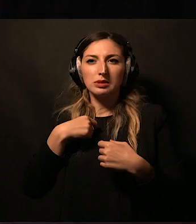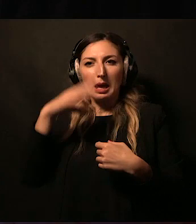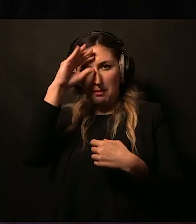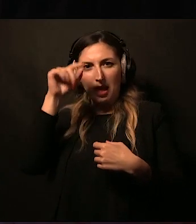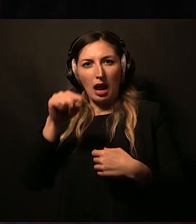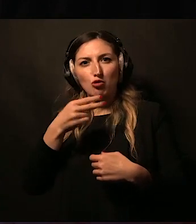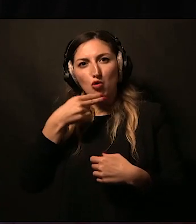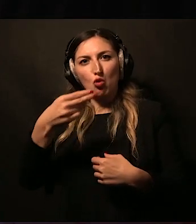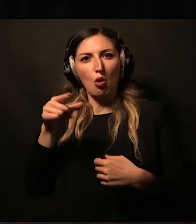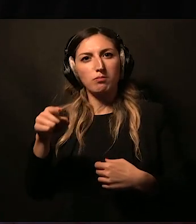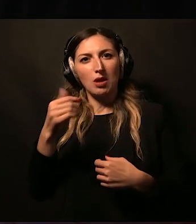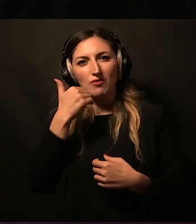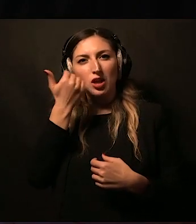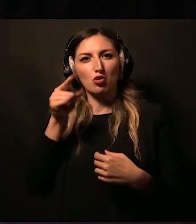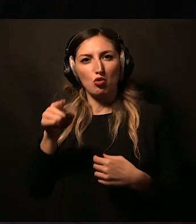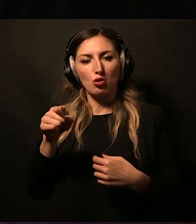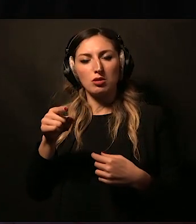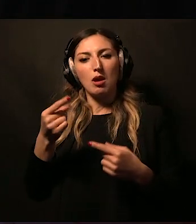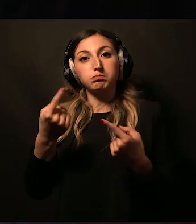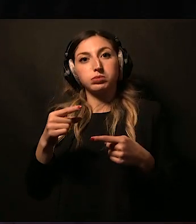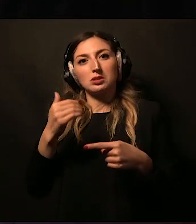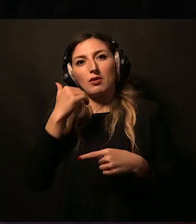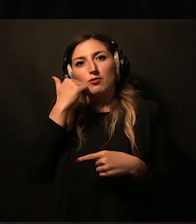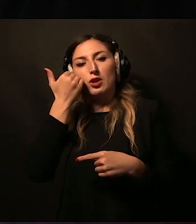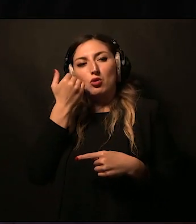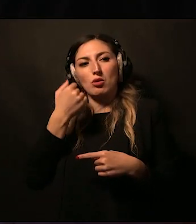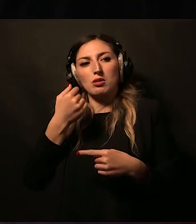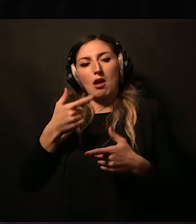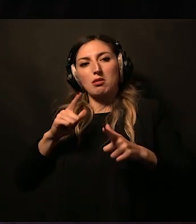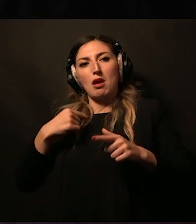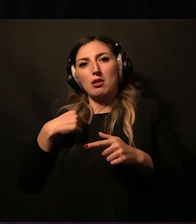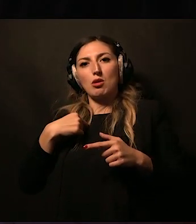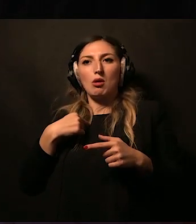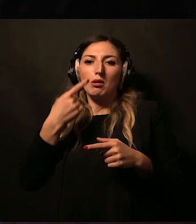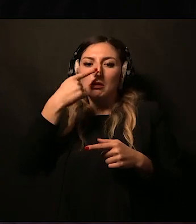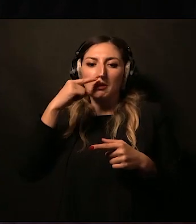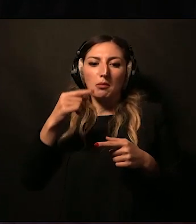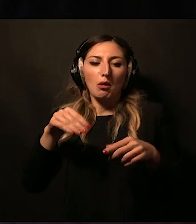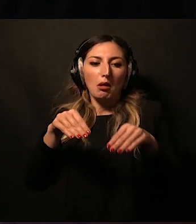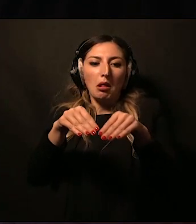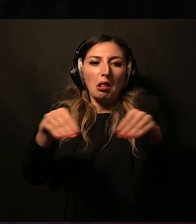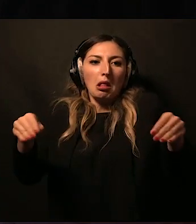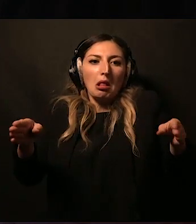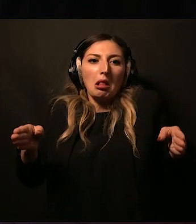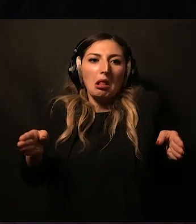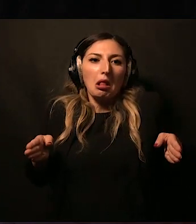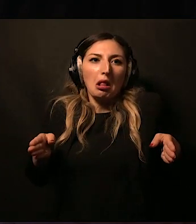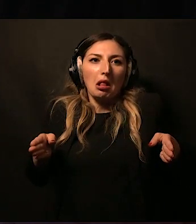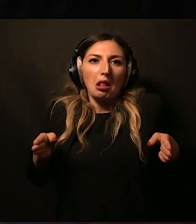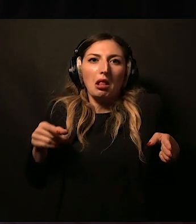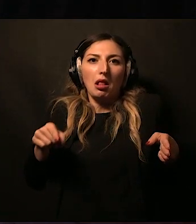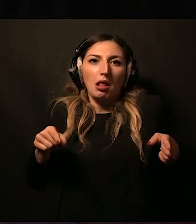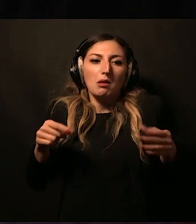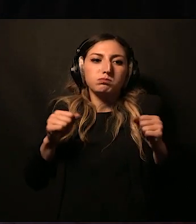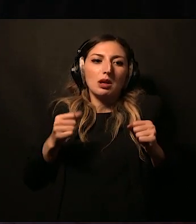creato un perimetro per stare al sicuro e fare e raggiungere in realtà l'unica cosa che desideravo davvero